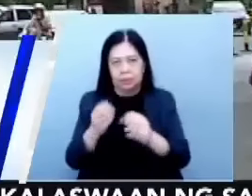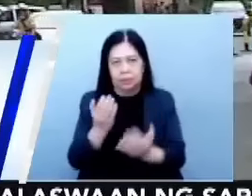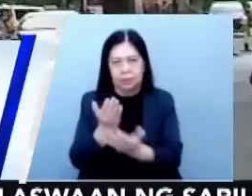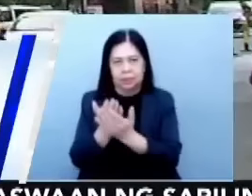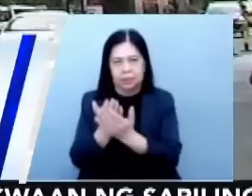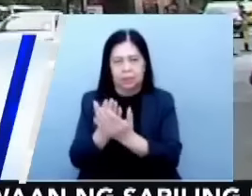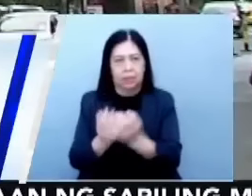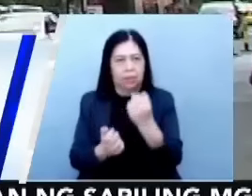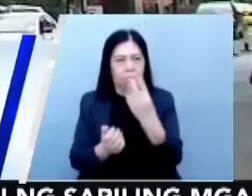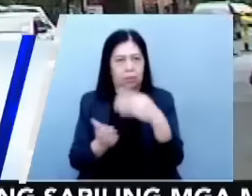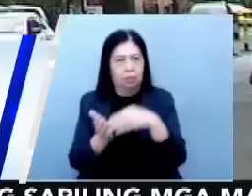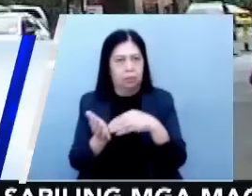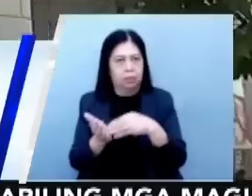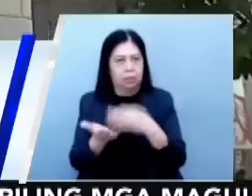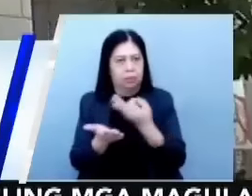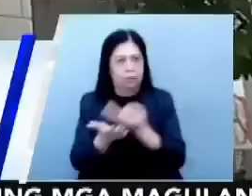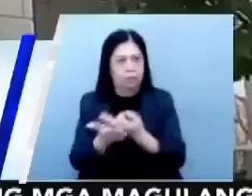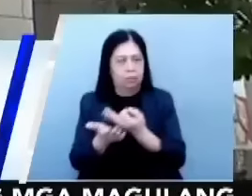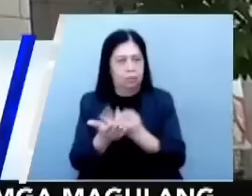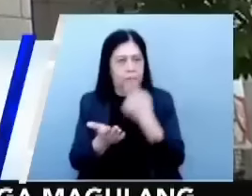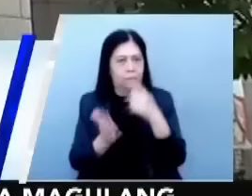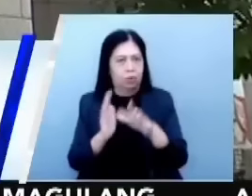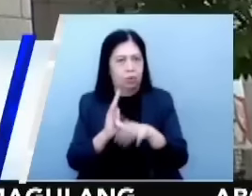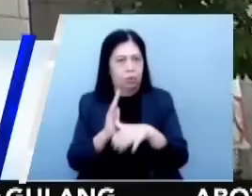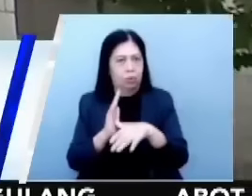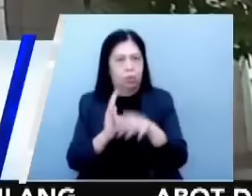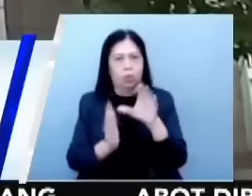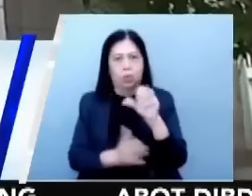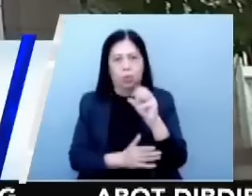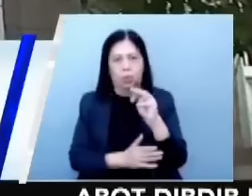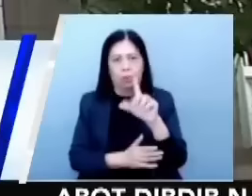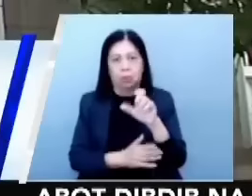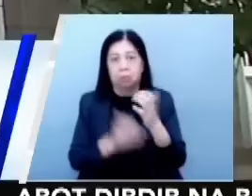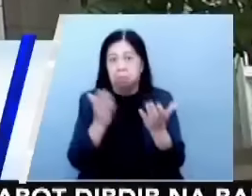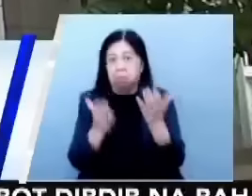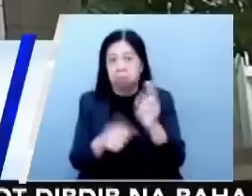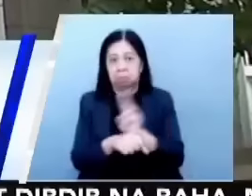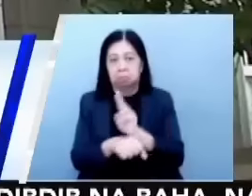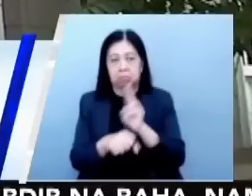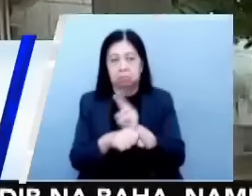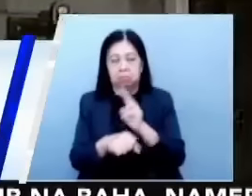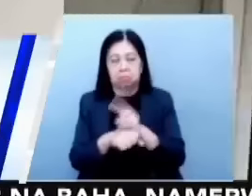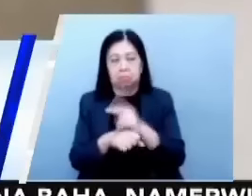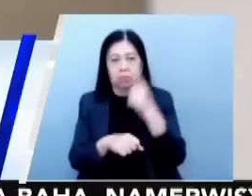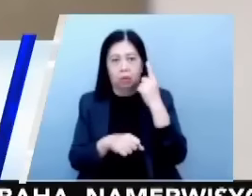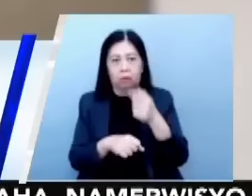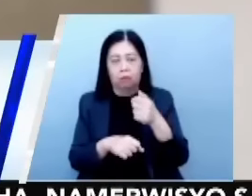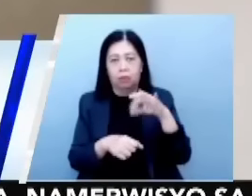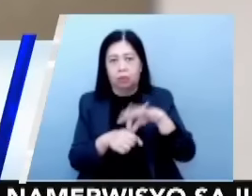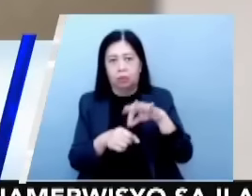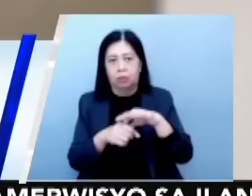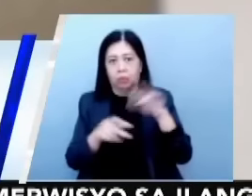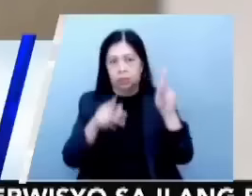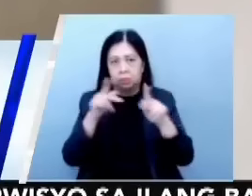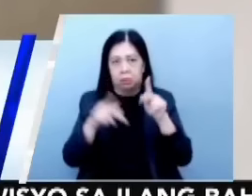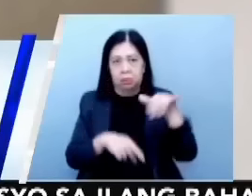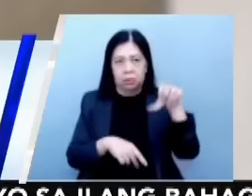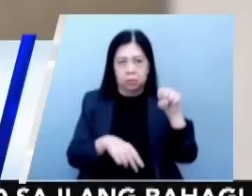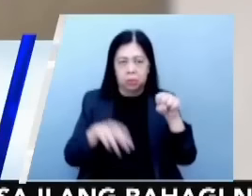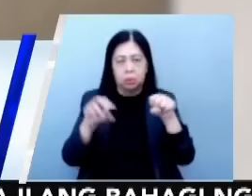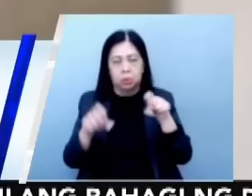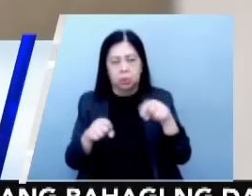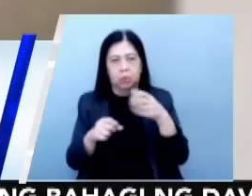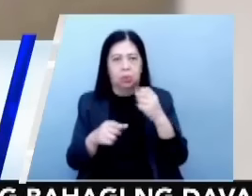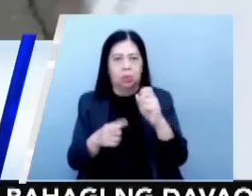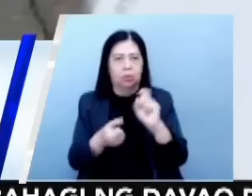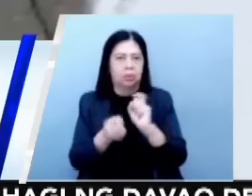sa pondo ng COMELEC ngayong taon na tingin niya ay gagamitin sa plebisito para sa charter change o tsa-tsa. Gayon din ang nagpapatuloy pa rin umanong